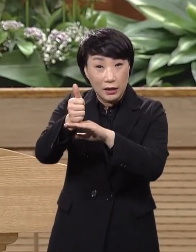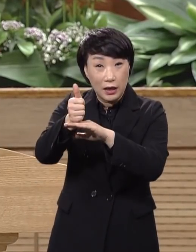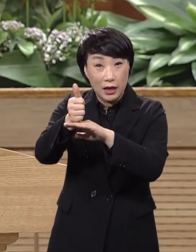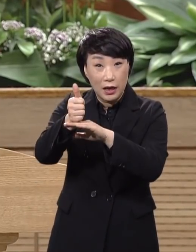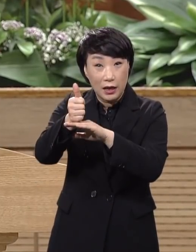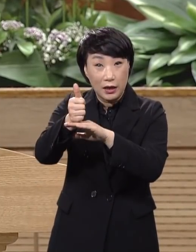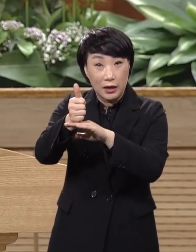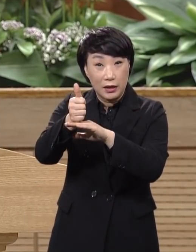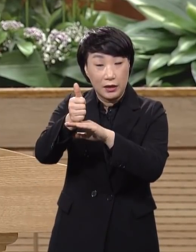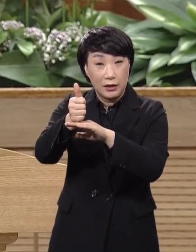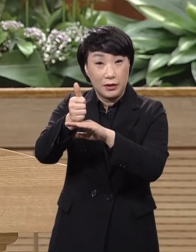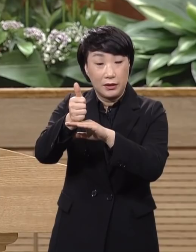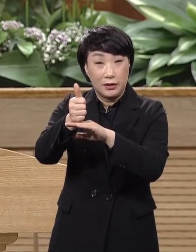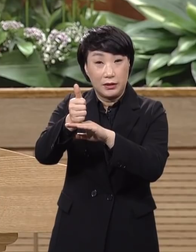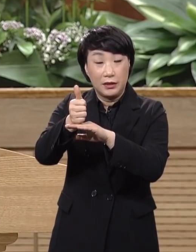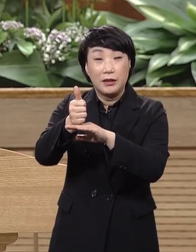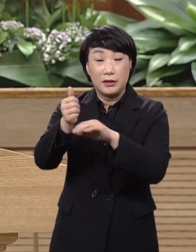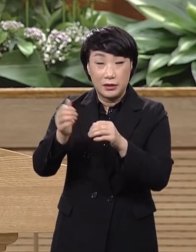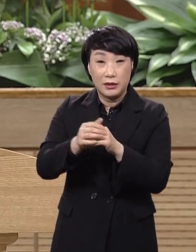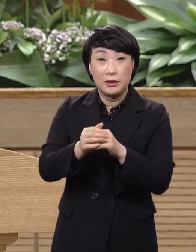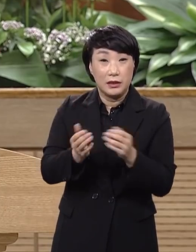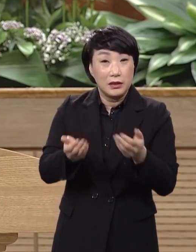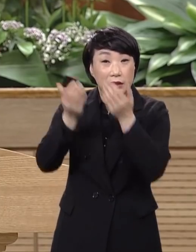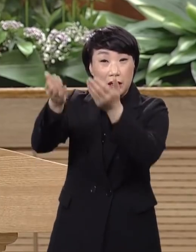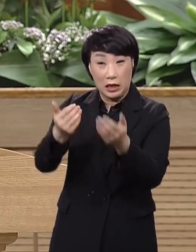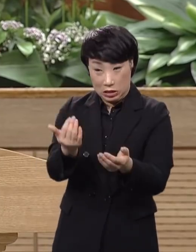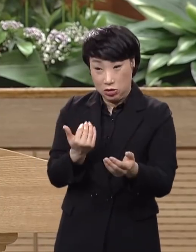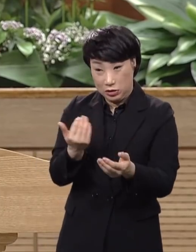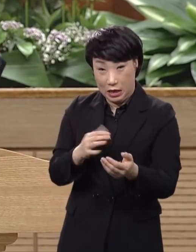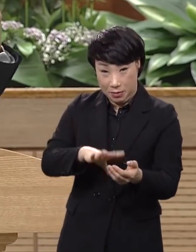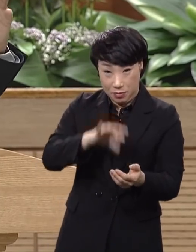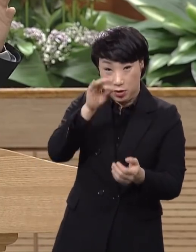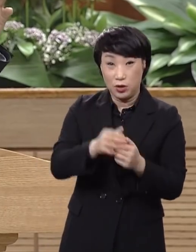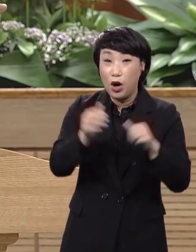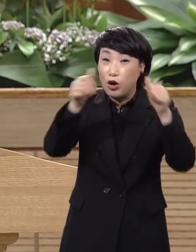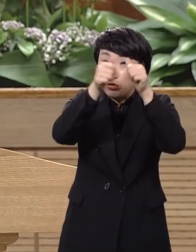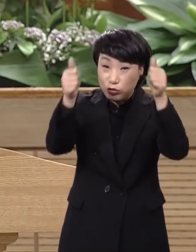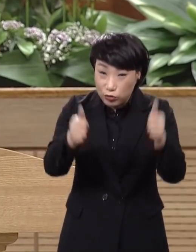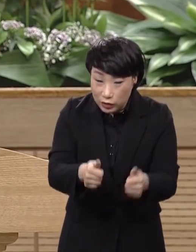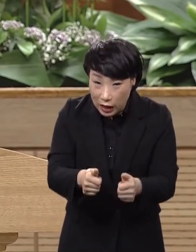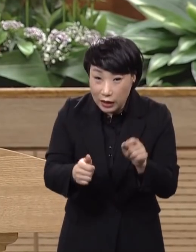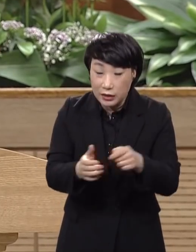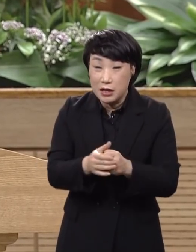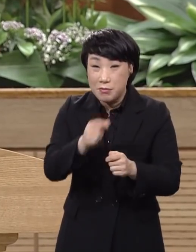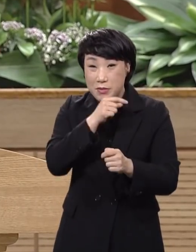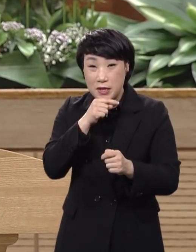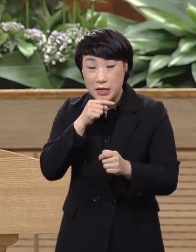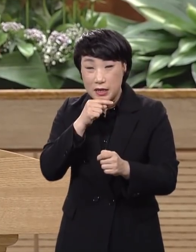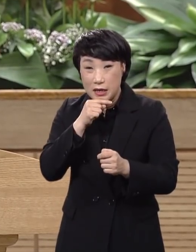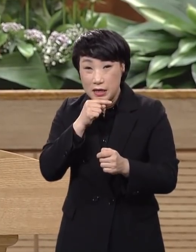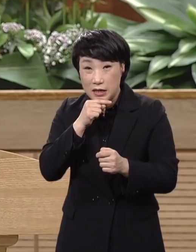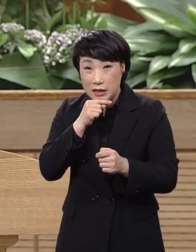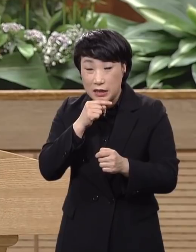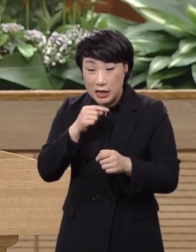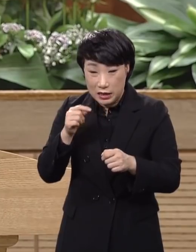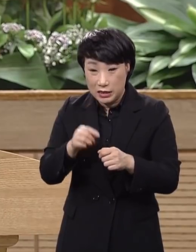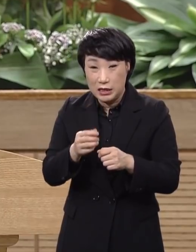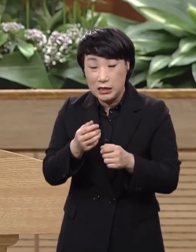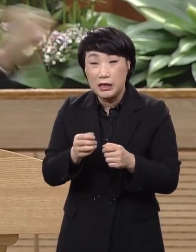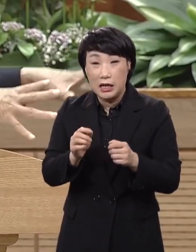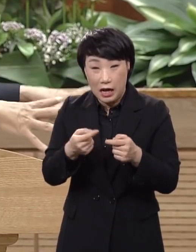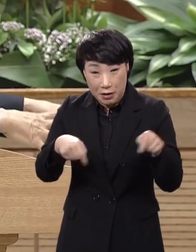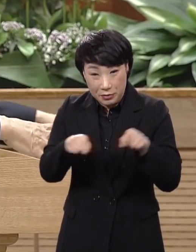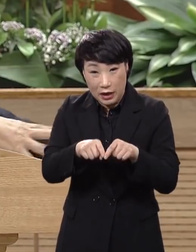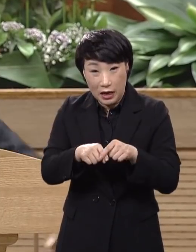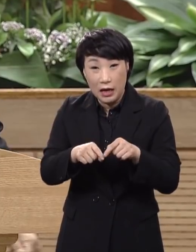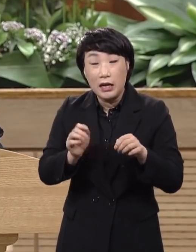왕에게 이 진상하기 전에 먼저 우상 앞에 가서 피를 질질 흐르는 피를 바쳤다가